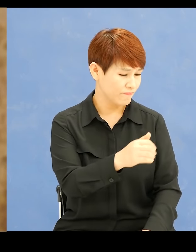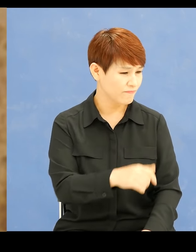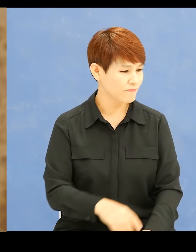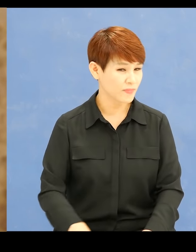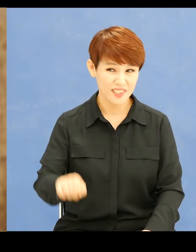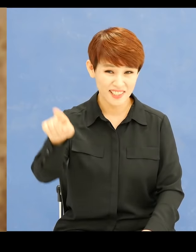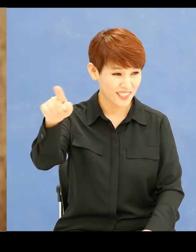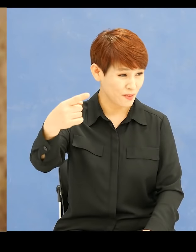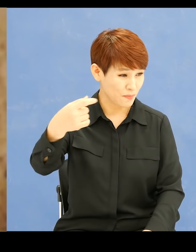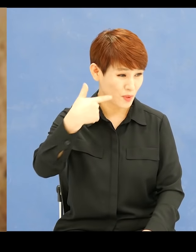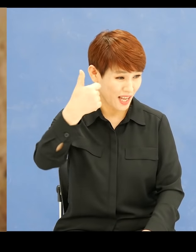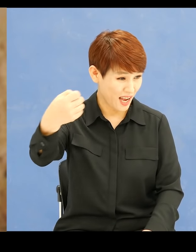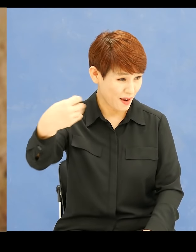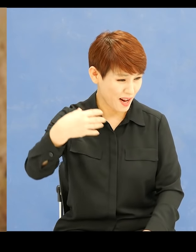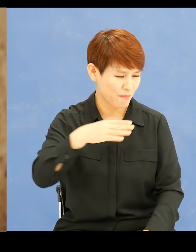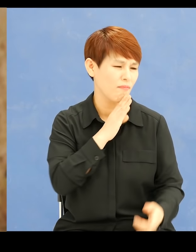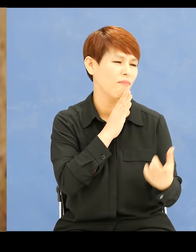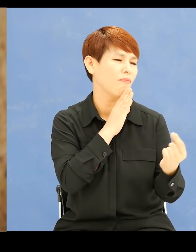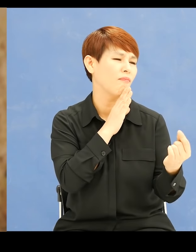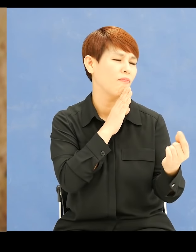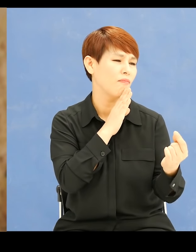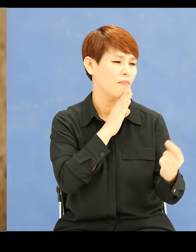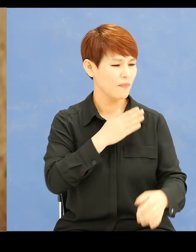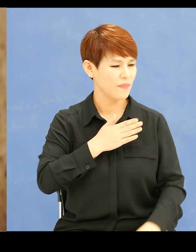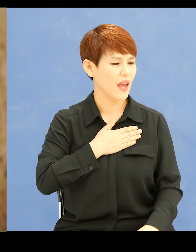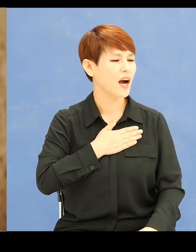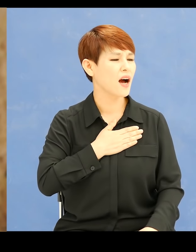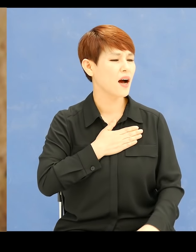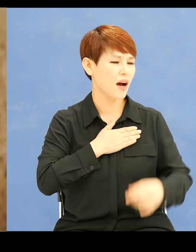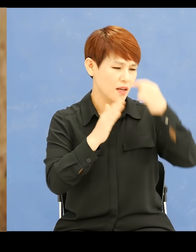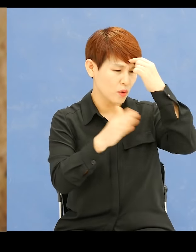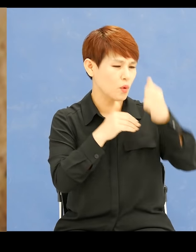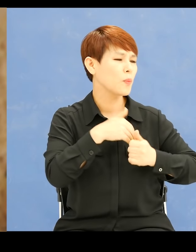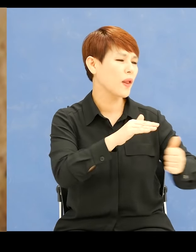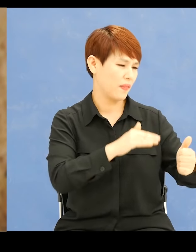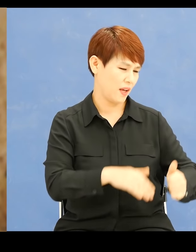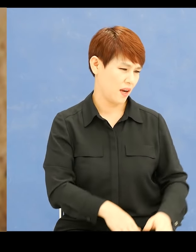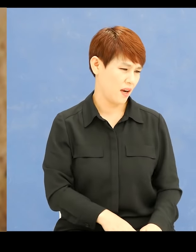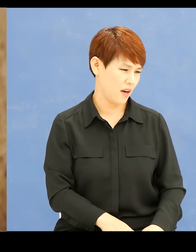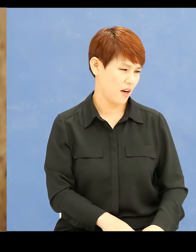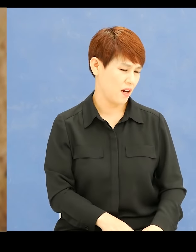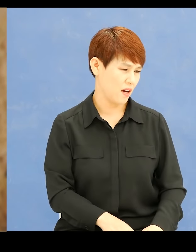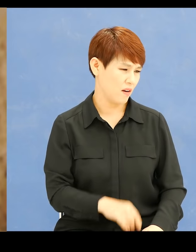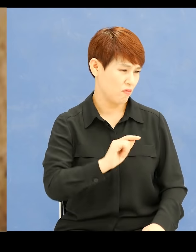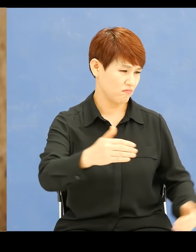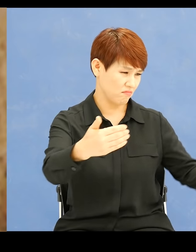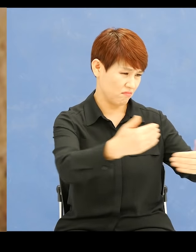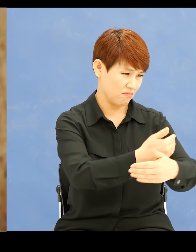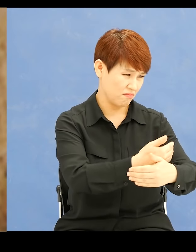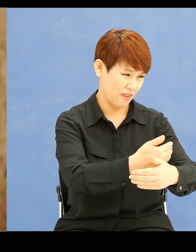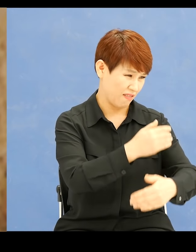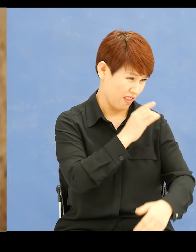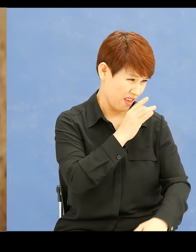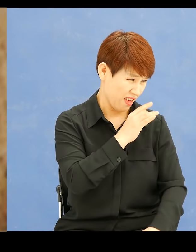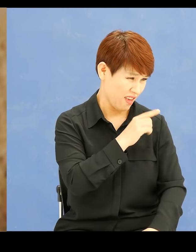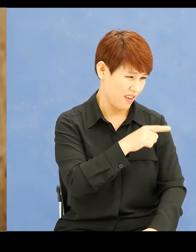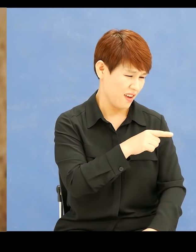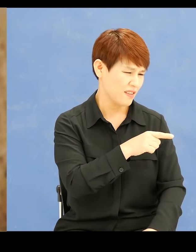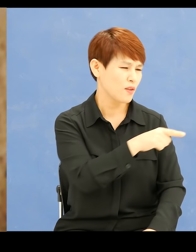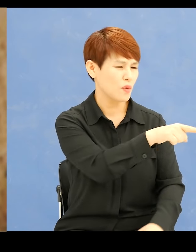아들아, 아까 그 이 목사의 말이 맞지 않냐? 내가 보내는 것 아니냐? 너 못 품어주겠냐? 내가